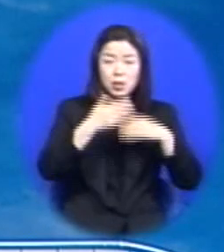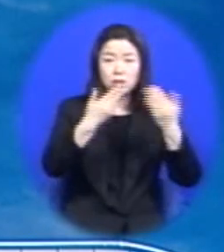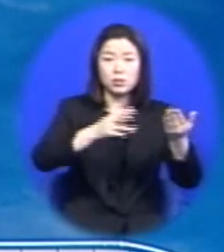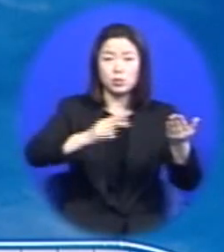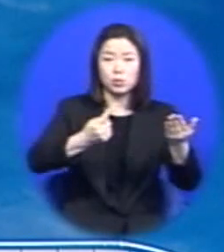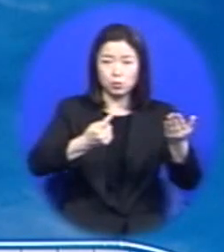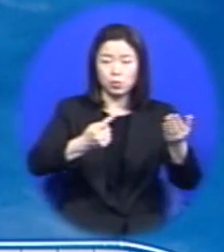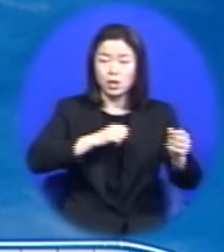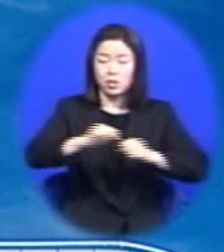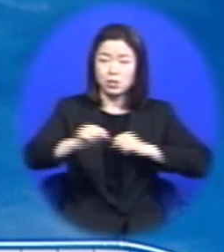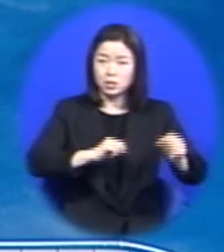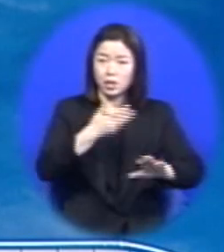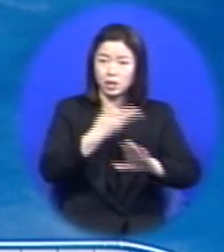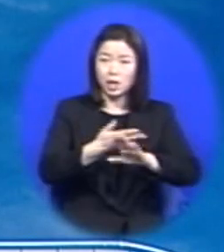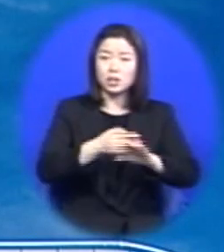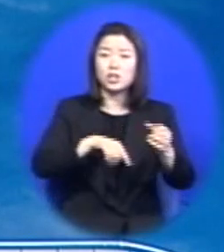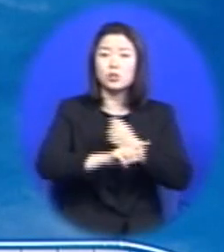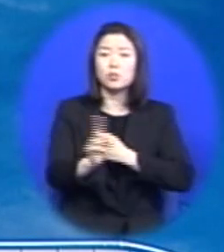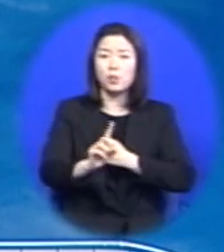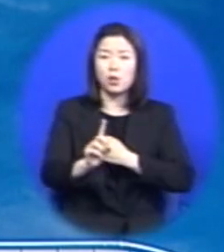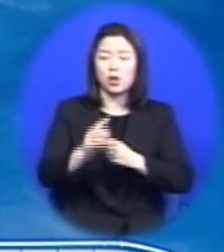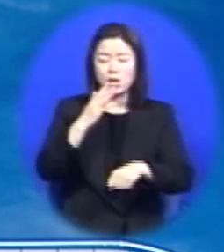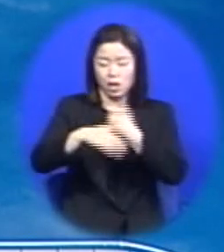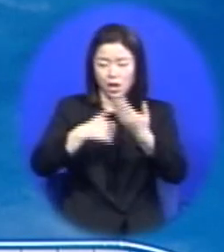주님과의 친밀함이 다르기 때문입니다.